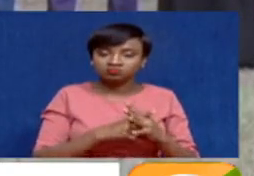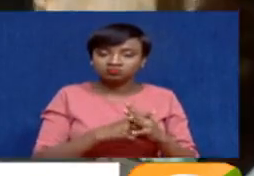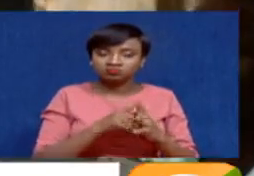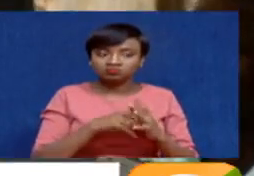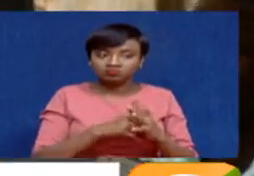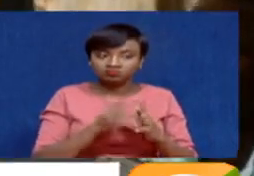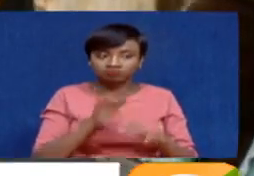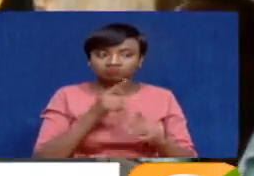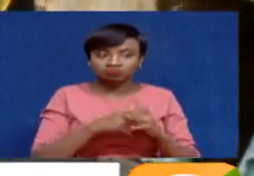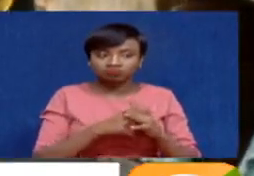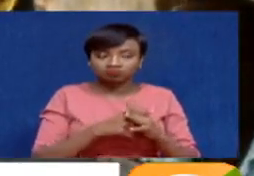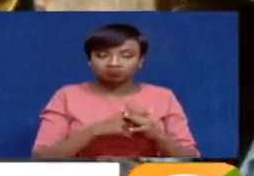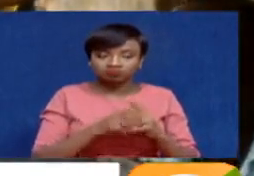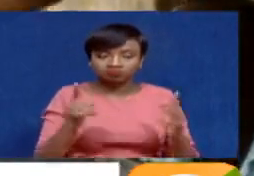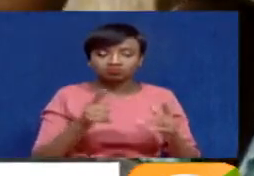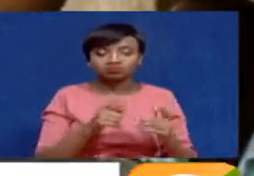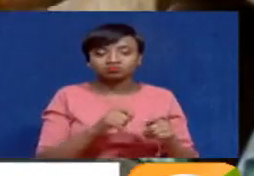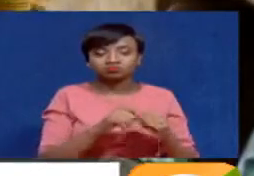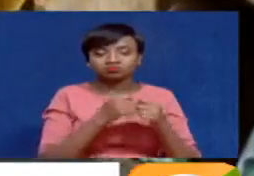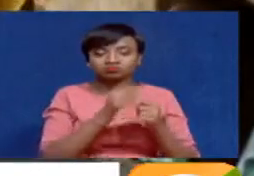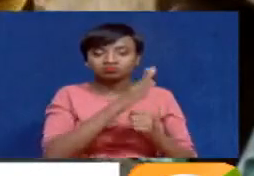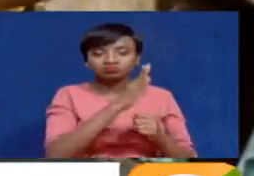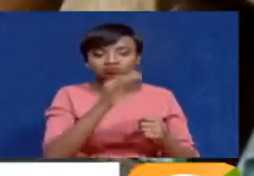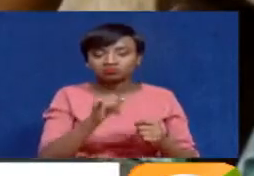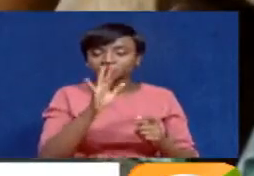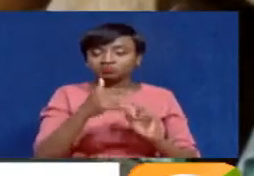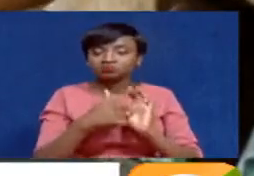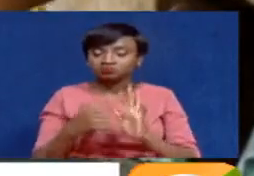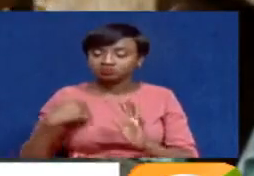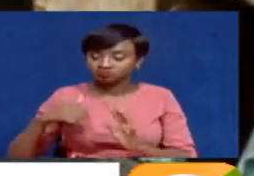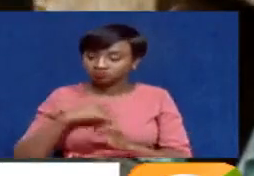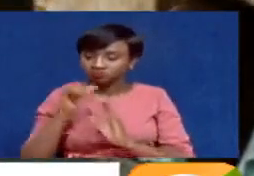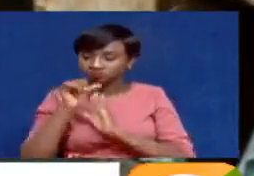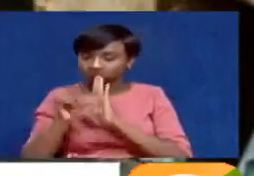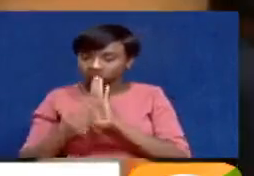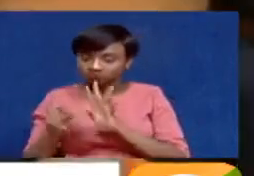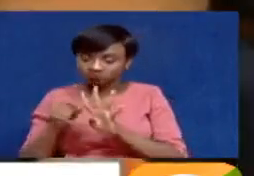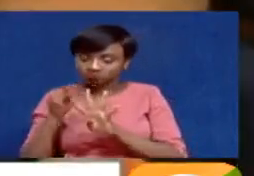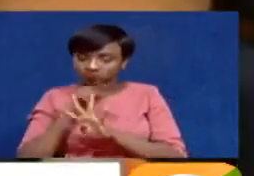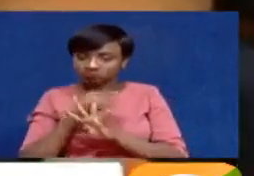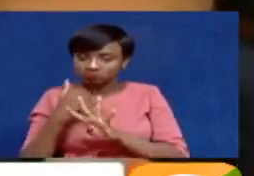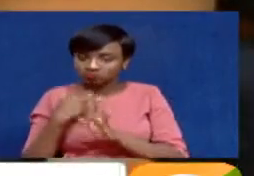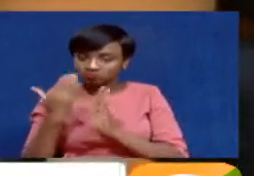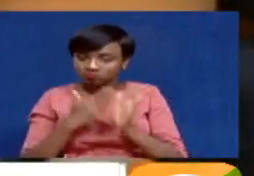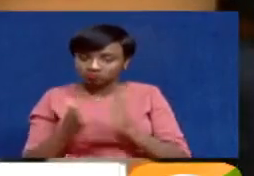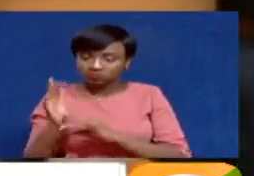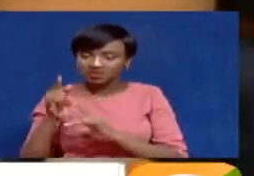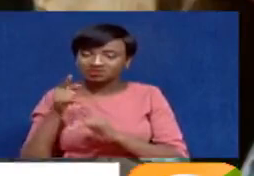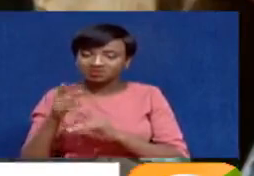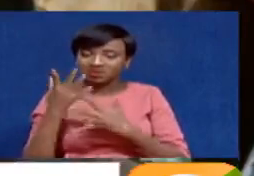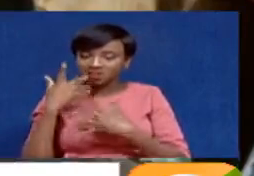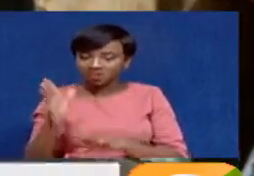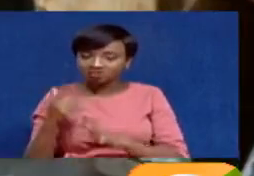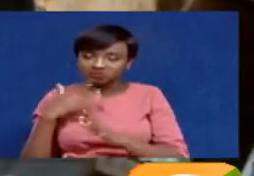date. Ile mpango tulikuwa naye ya Big Four, ya ajira ya vijana, ya nini, ikapotea, akatupeleka kwa mambo ya